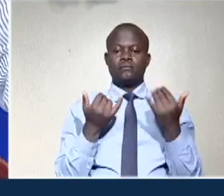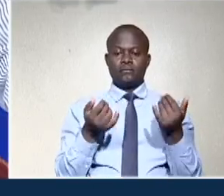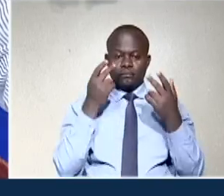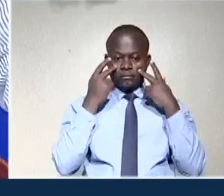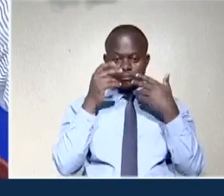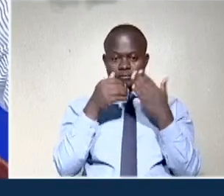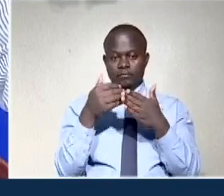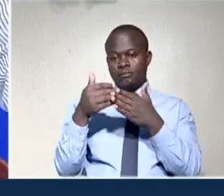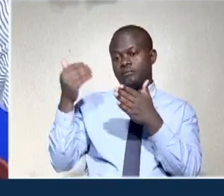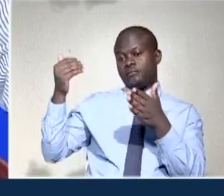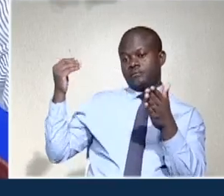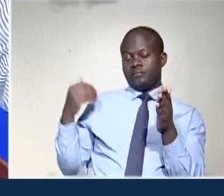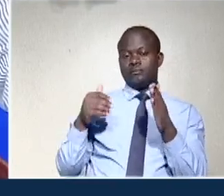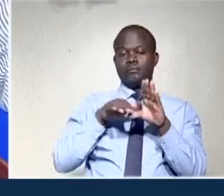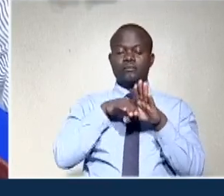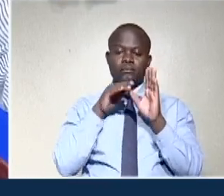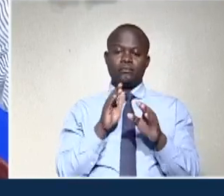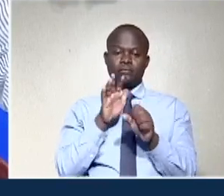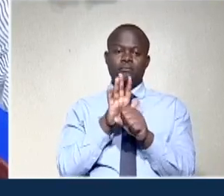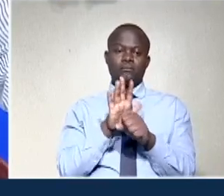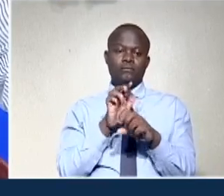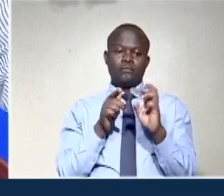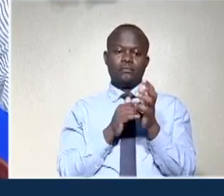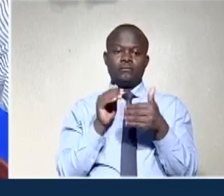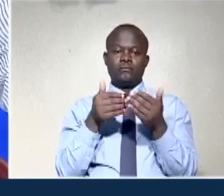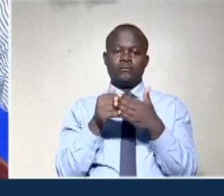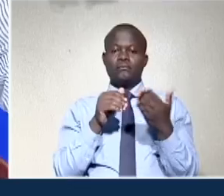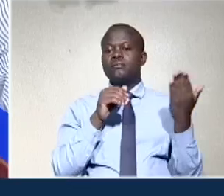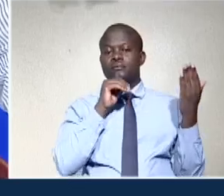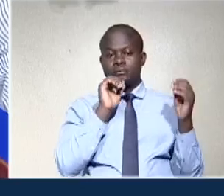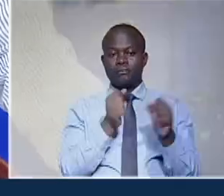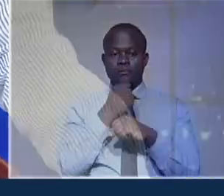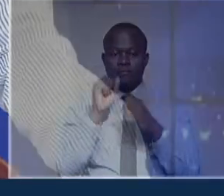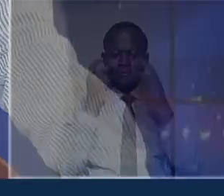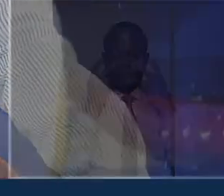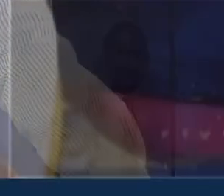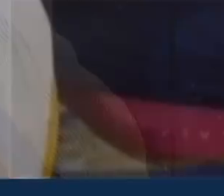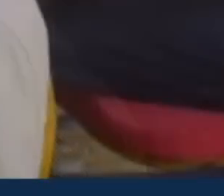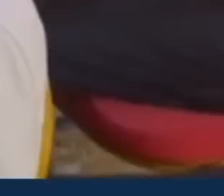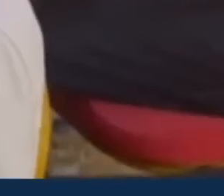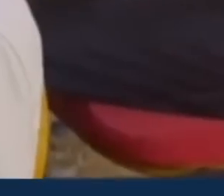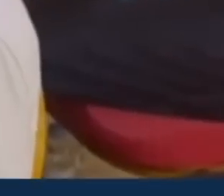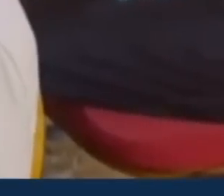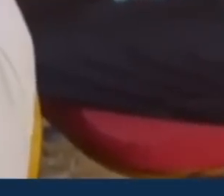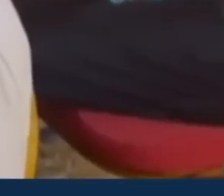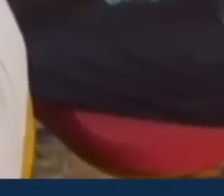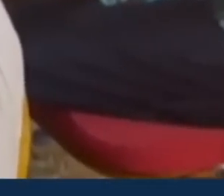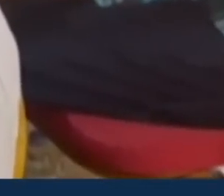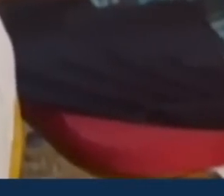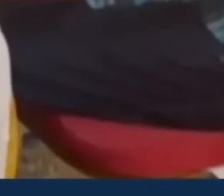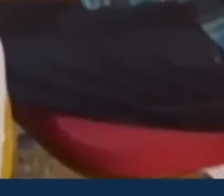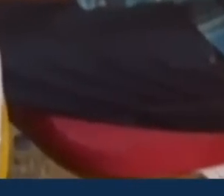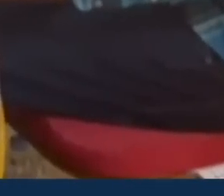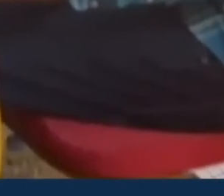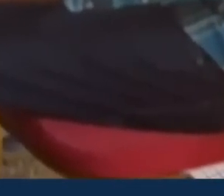ko inyuma yanjye haracyari abanyamuryango benshi cyane ariko ntabwo nshobora kubona uza kumvugisha kuri iki kibazo gusa umwanzuro ufashwe